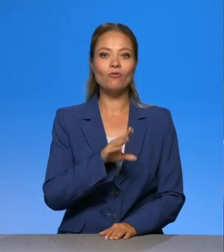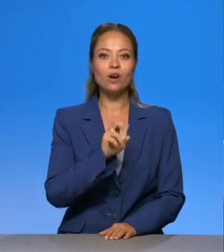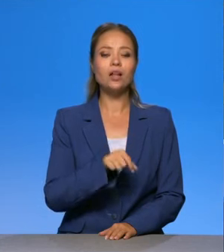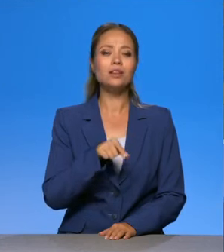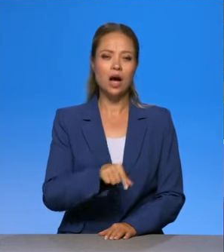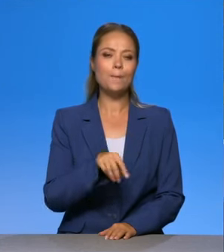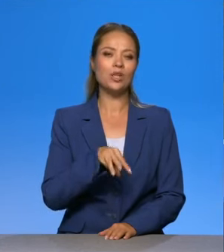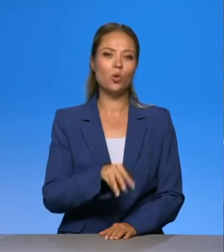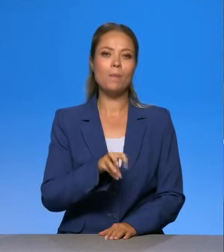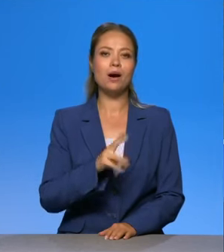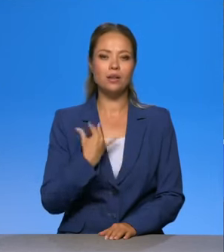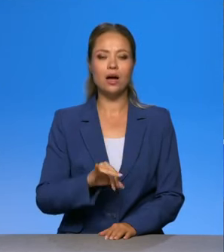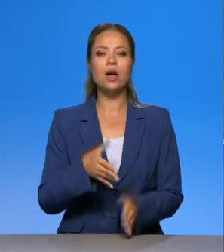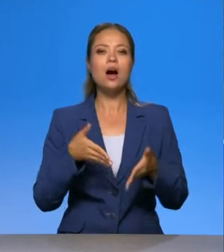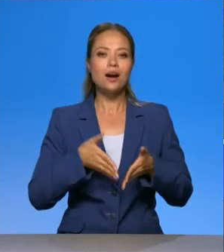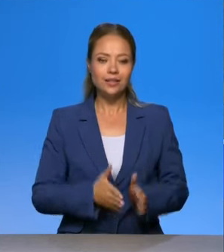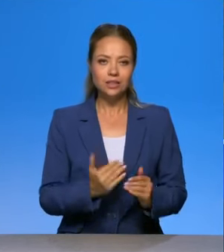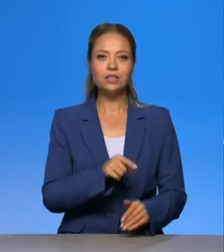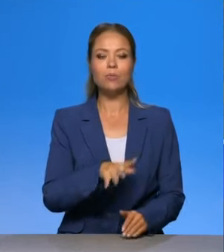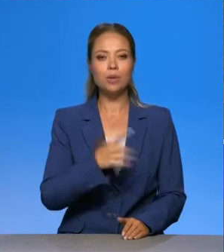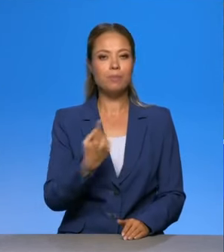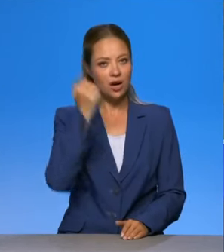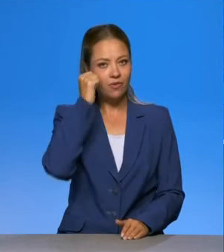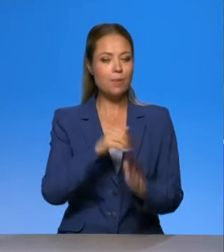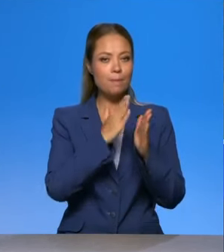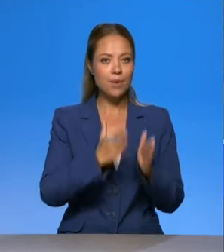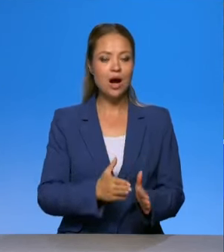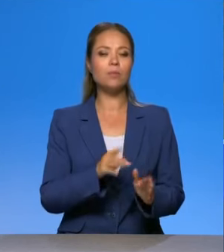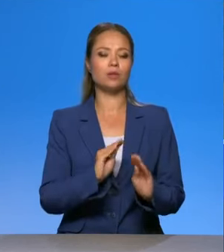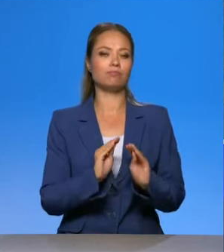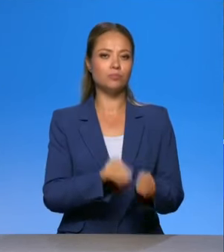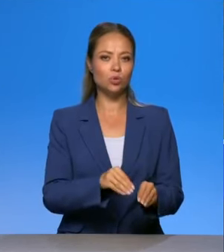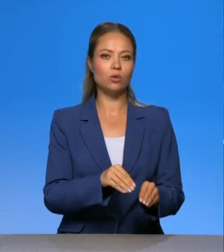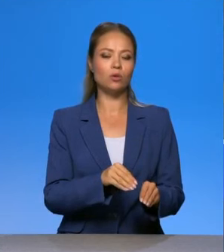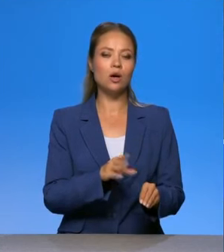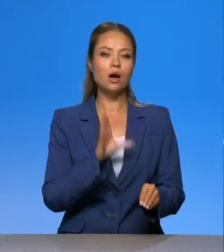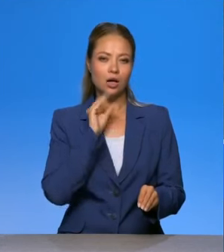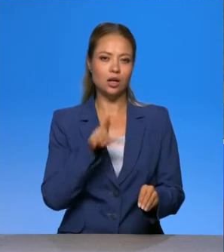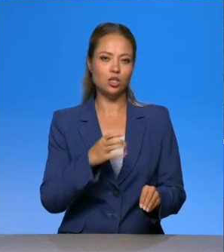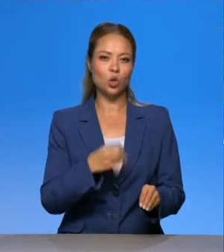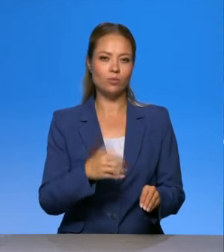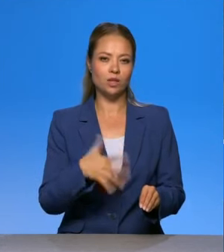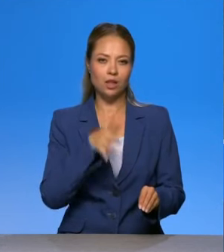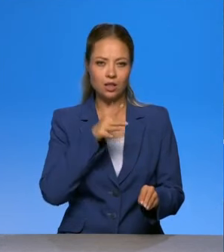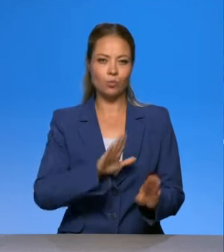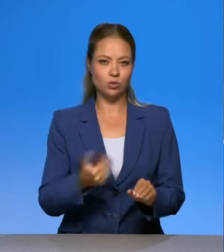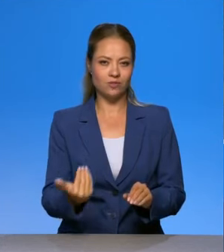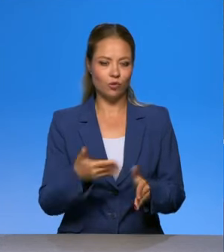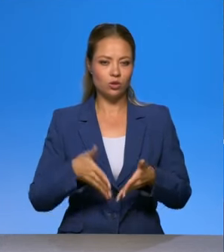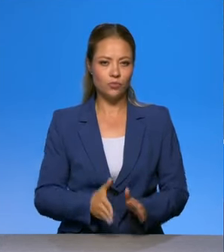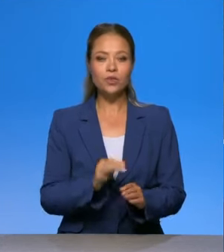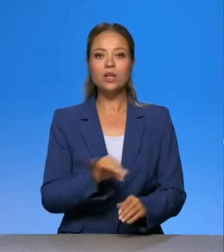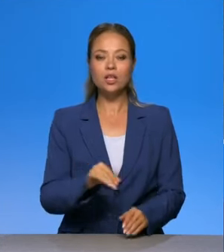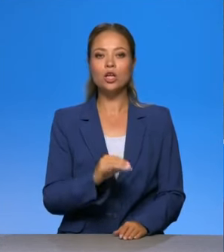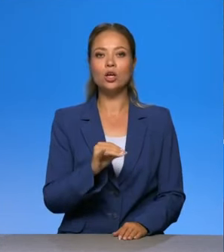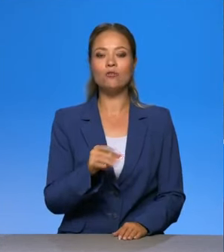памятник, и на 150-летие со дня его рождения этот памятник был установлен, и был он гражданином мира ЮНЕСКО признан в